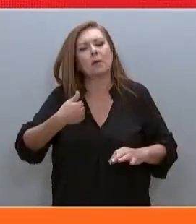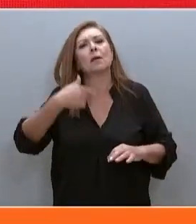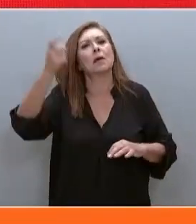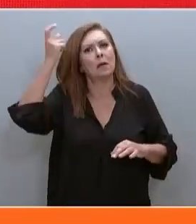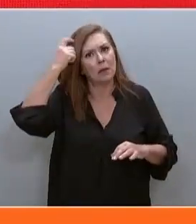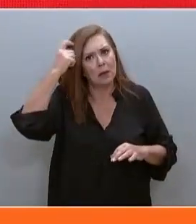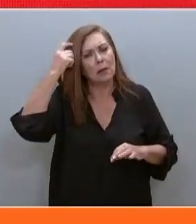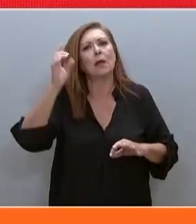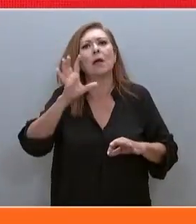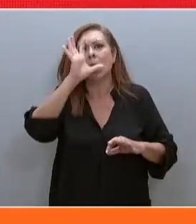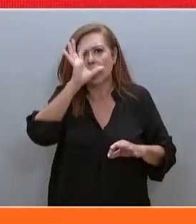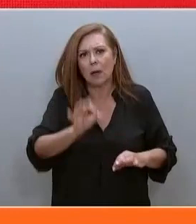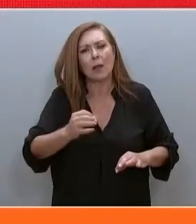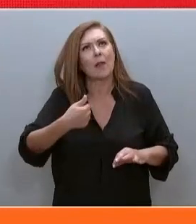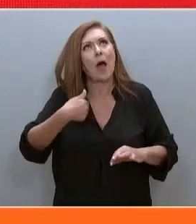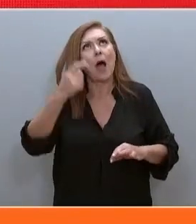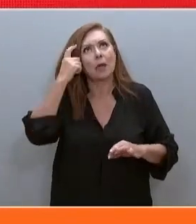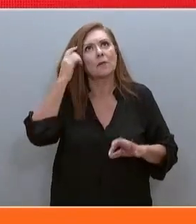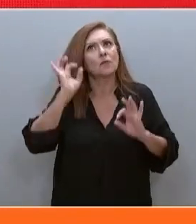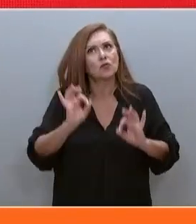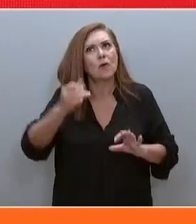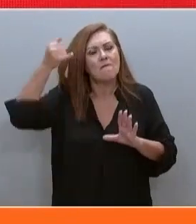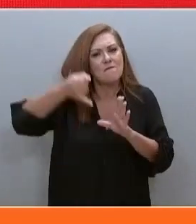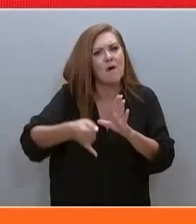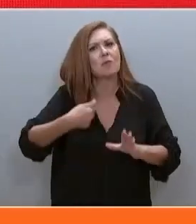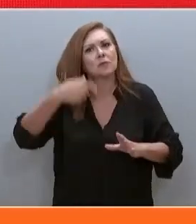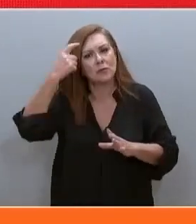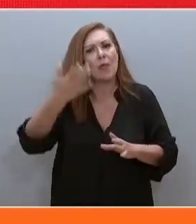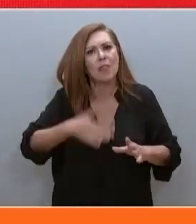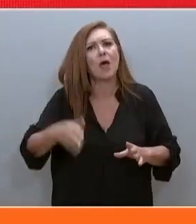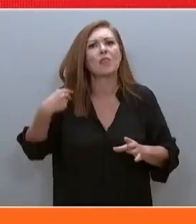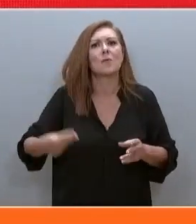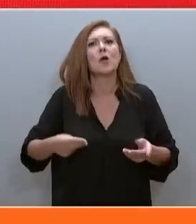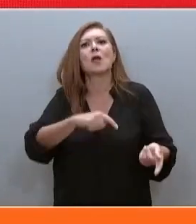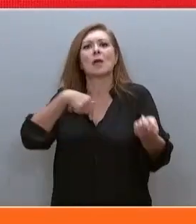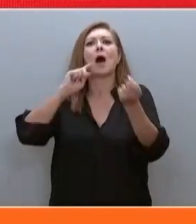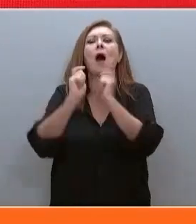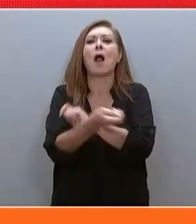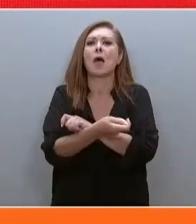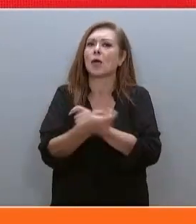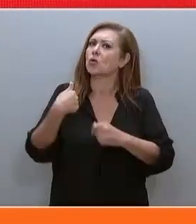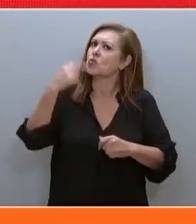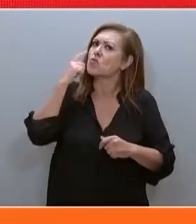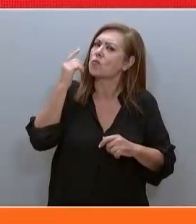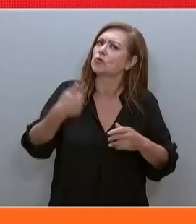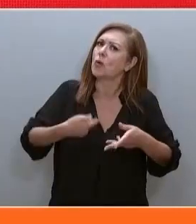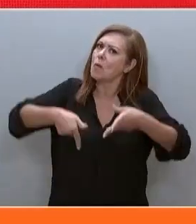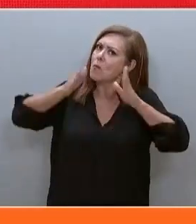να προχωρήσουμε σε αυτή τη θεσμική τομή, σε μια μεγάλη δημοκρατική αλλαγή. Και πιστεύω ότι έχουμε τη